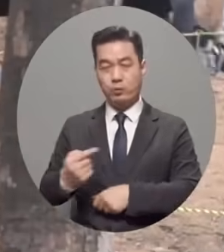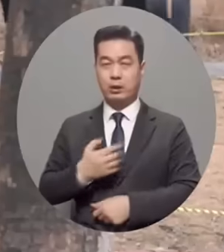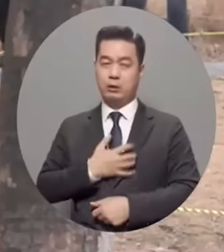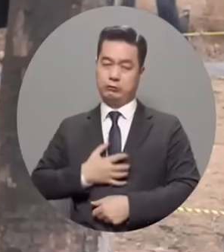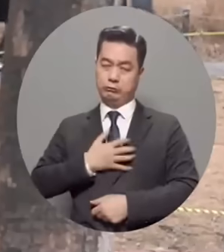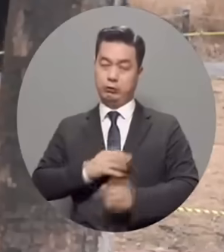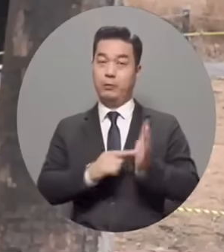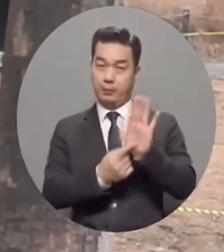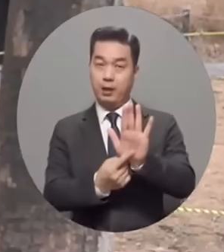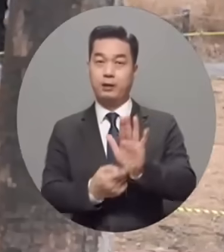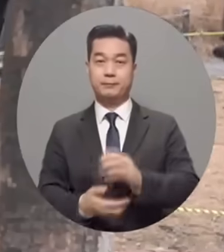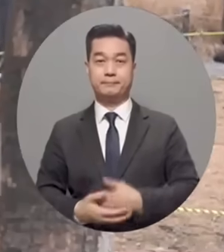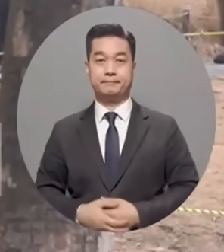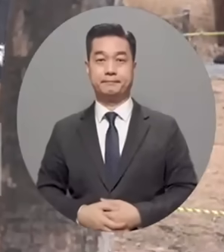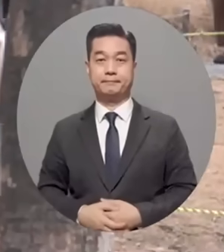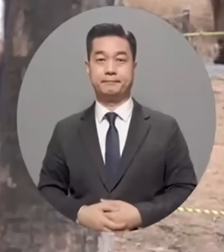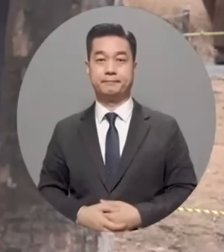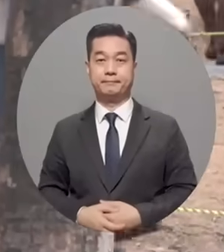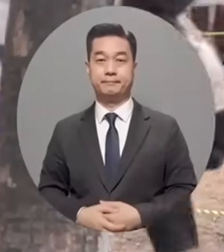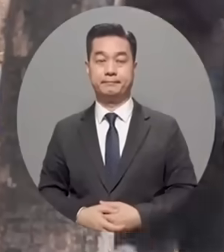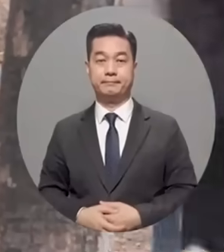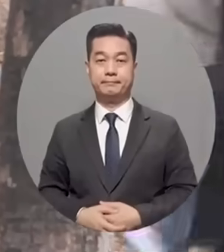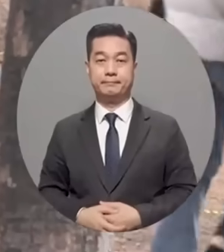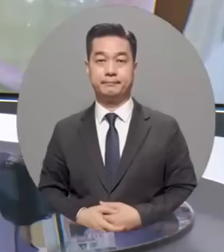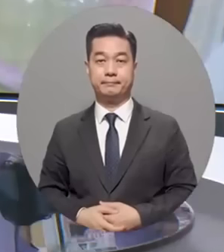내놨습니다. MBC 뉴스 김현지입니다.